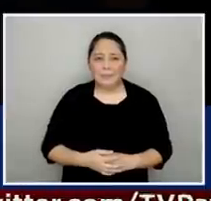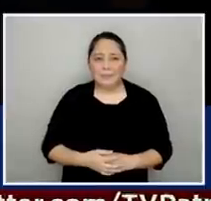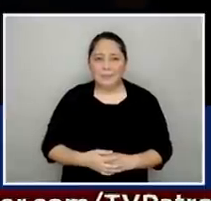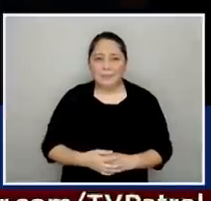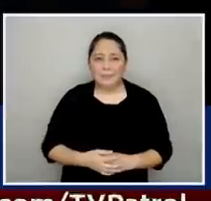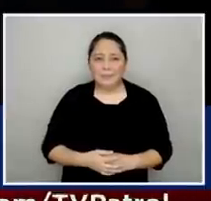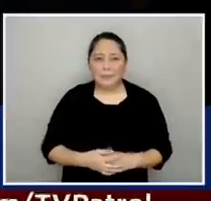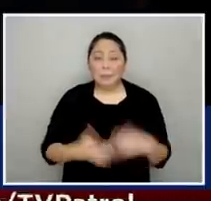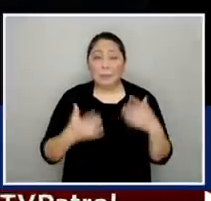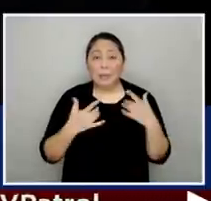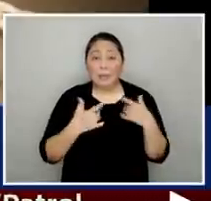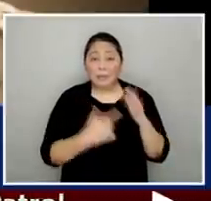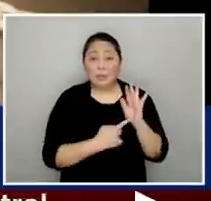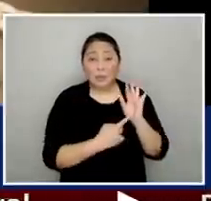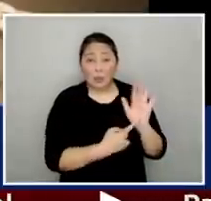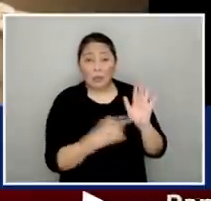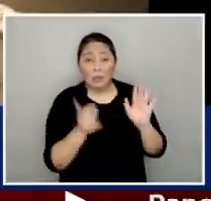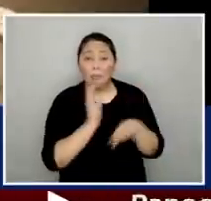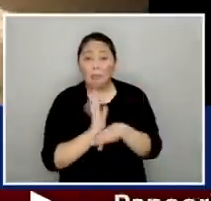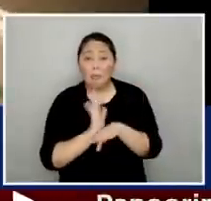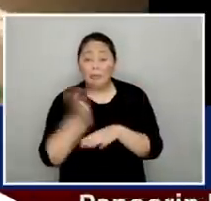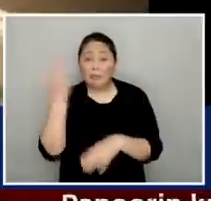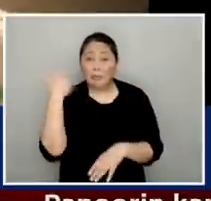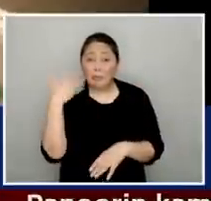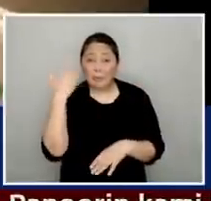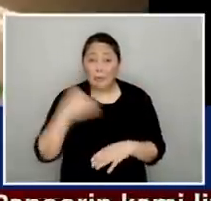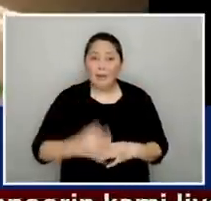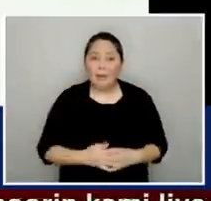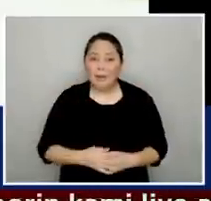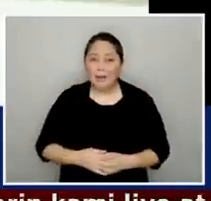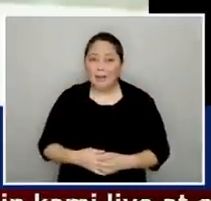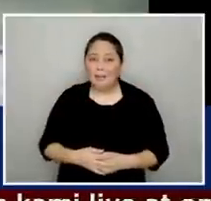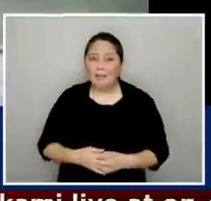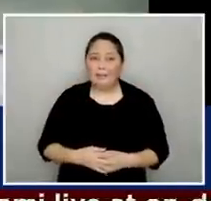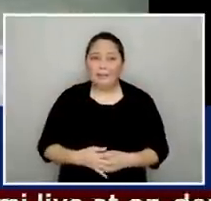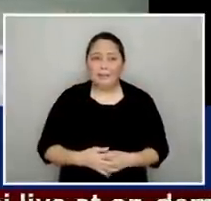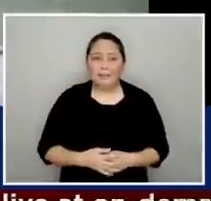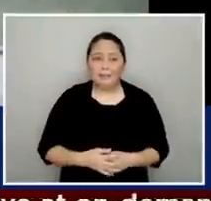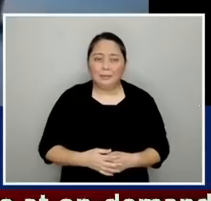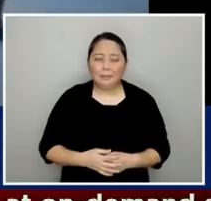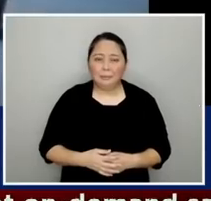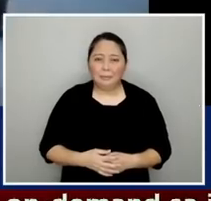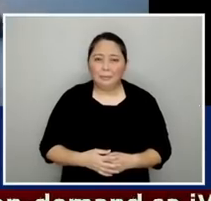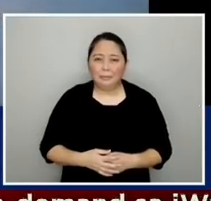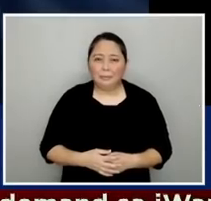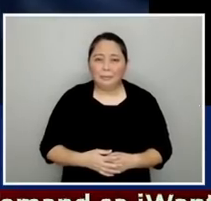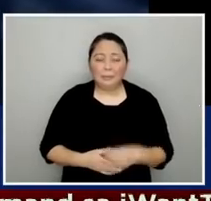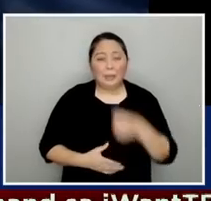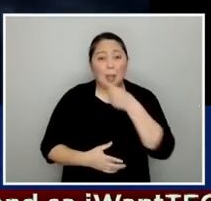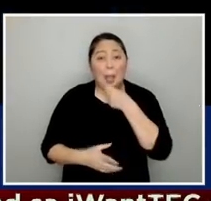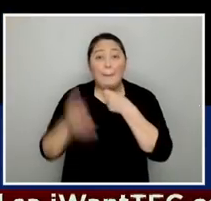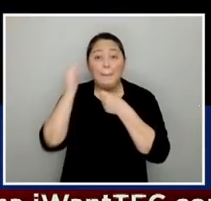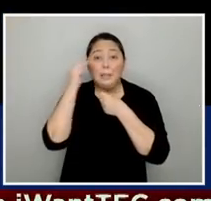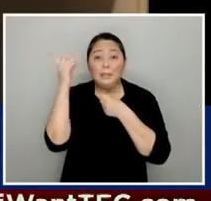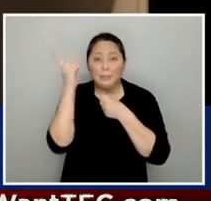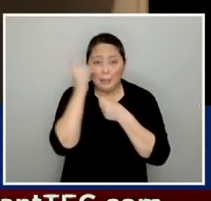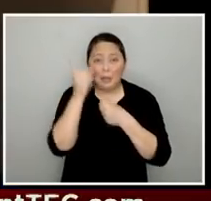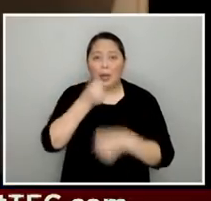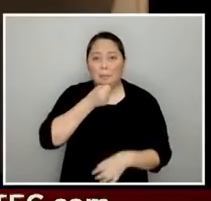Eh, di ba? Sabi ko, close the door when you leave. Mario Dumawal, ABS-CBN News.